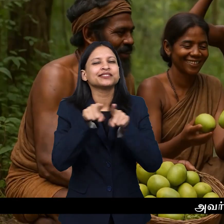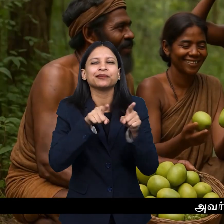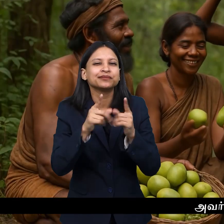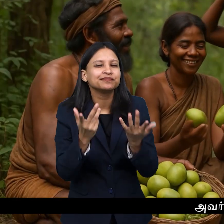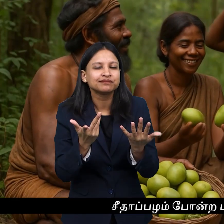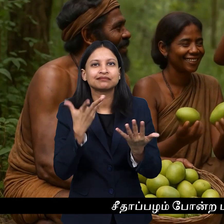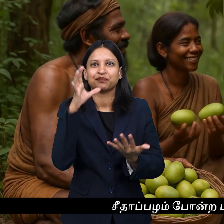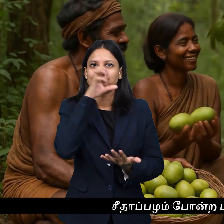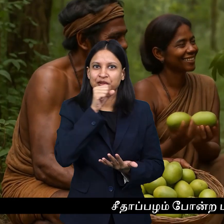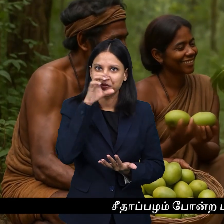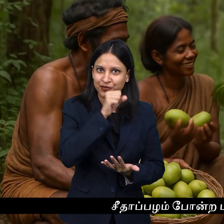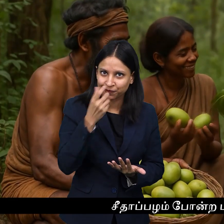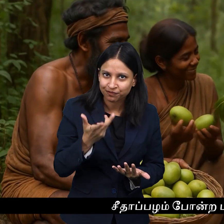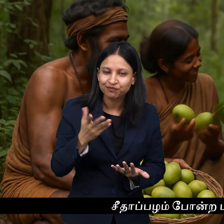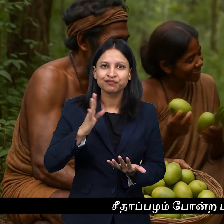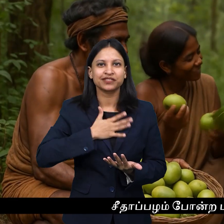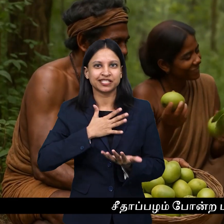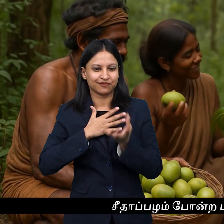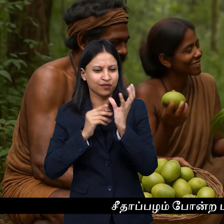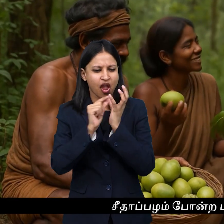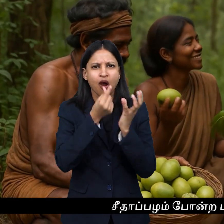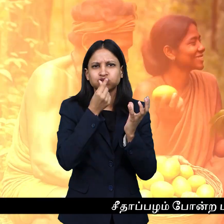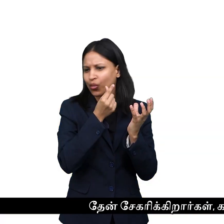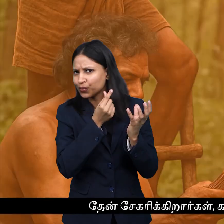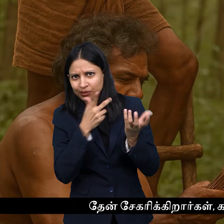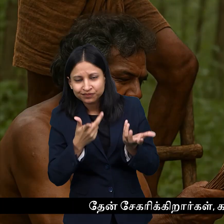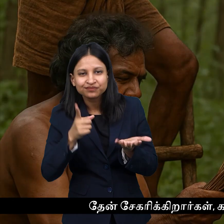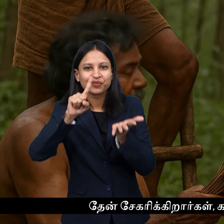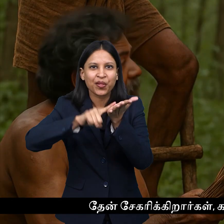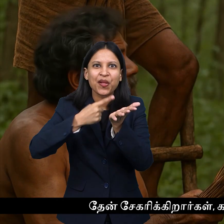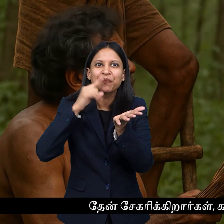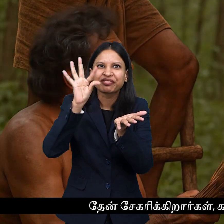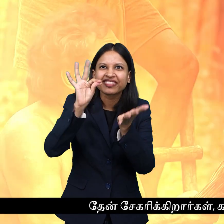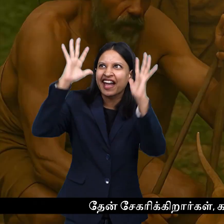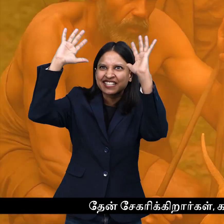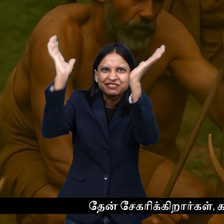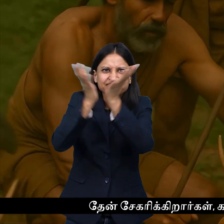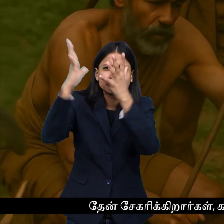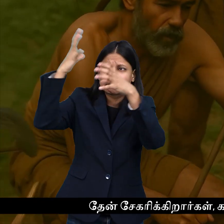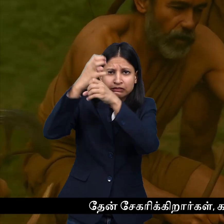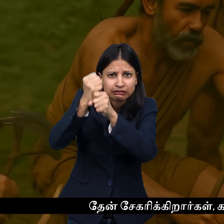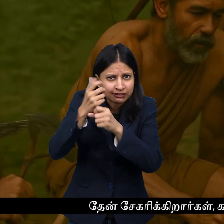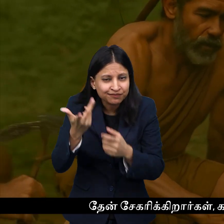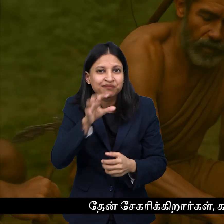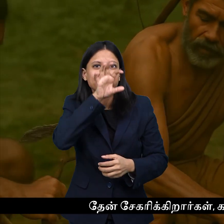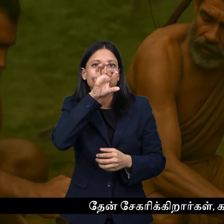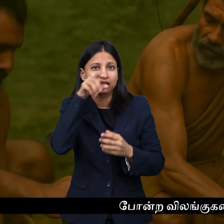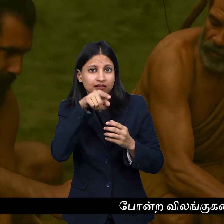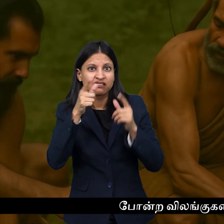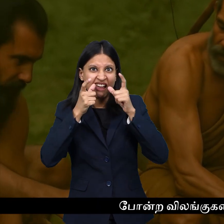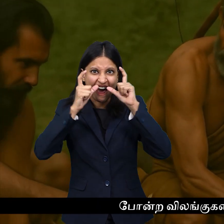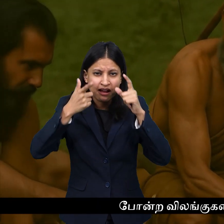அவர்கள் மாம்பழம், சீத்தாப்பழம் போன்ற பழங்களையும் தேனையும் சேகரிக்கிறார்கள். காட்டு